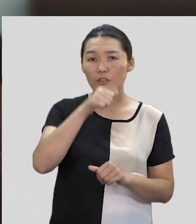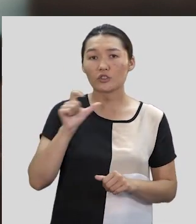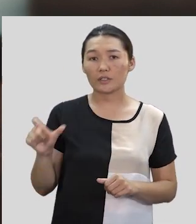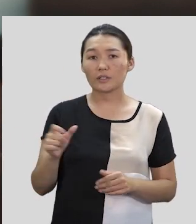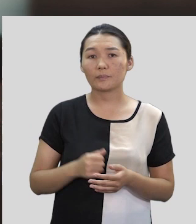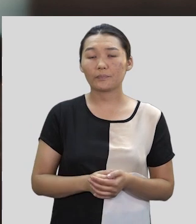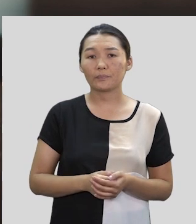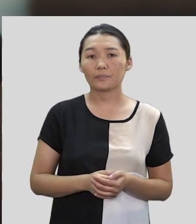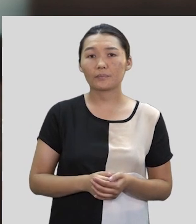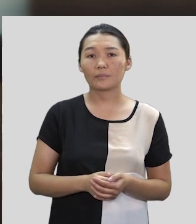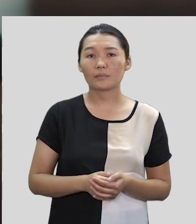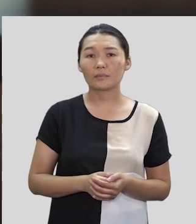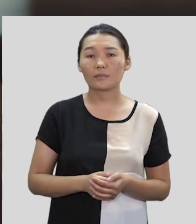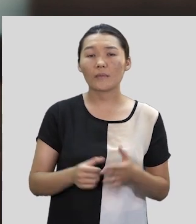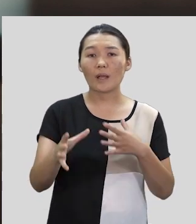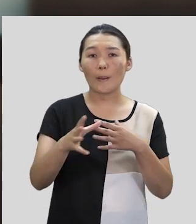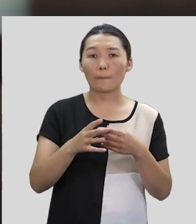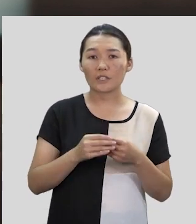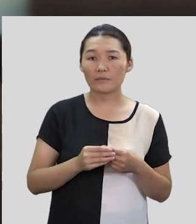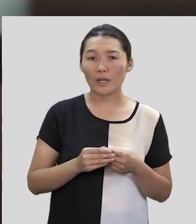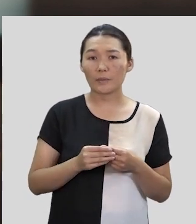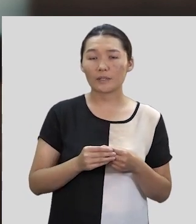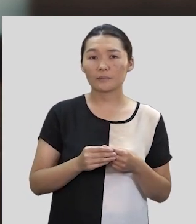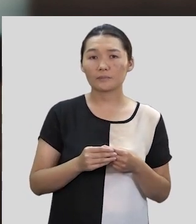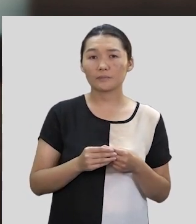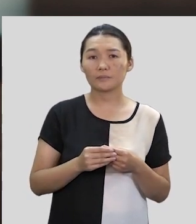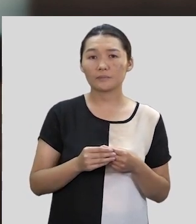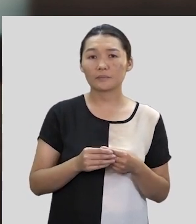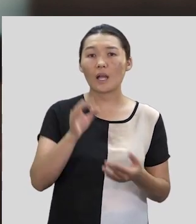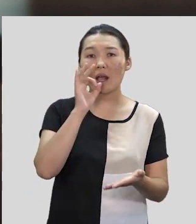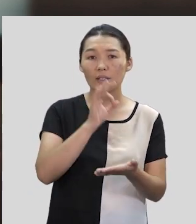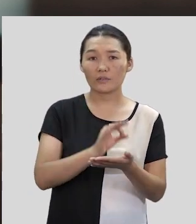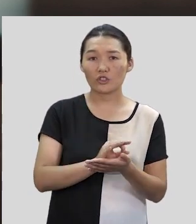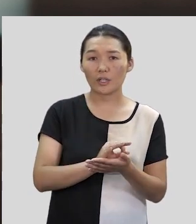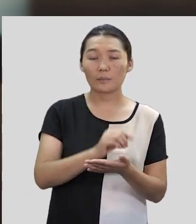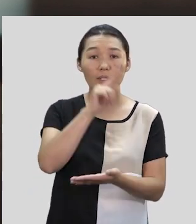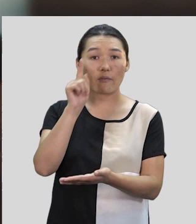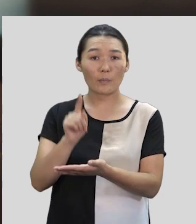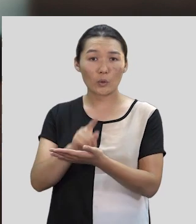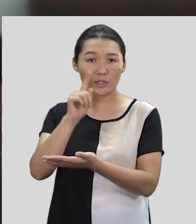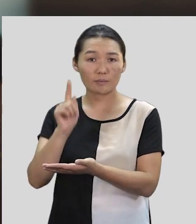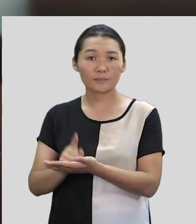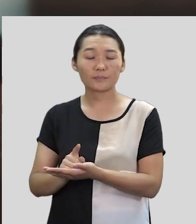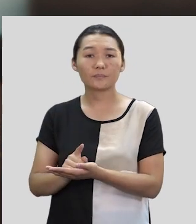итак мы с вами отвечаем на вопросы